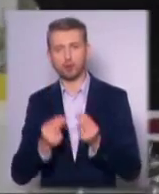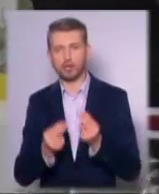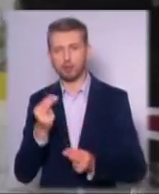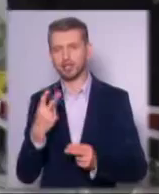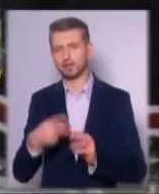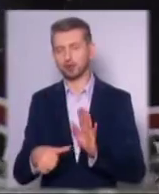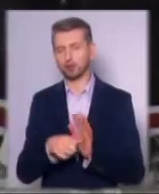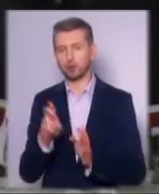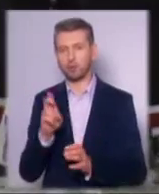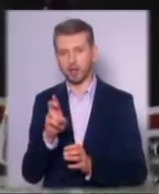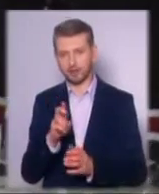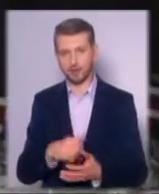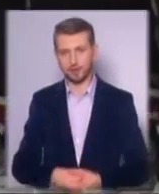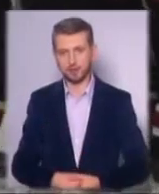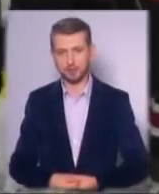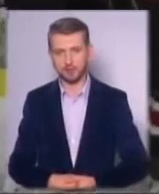26 березня у Дружківці.